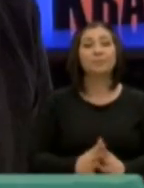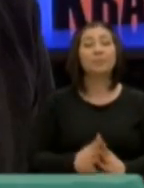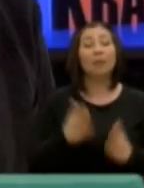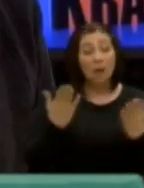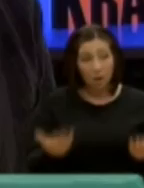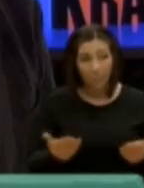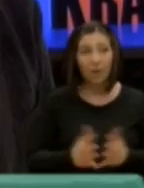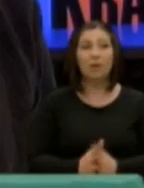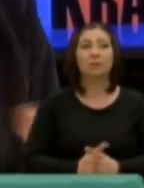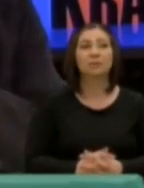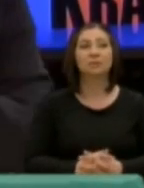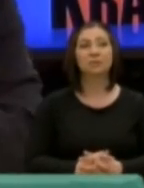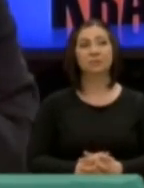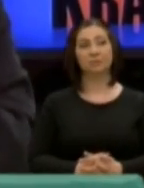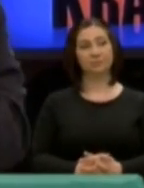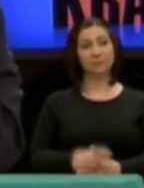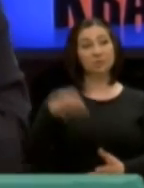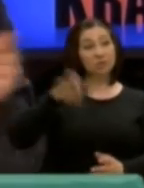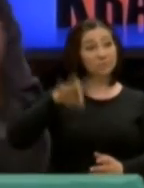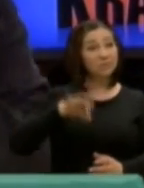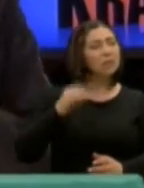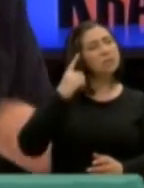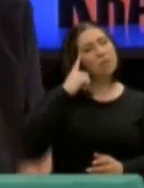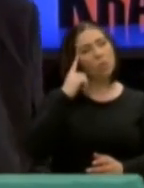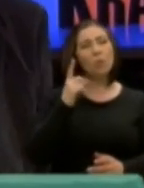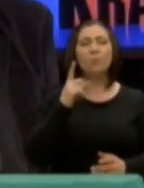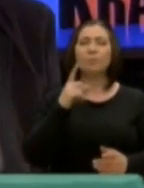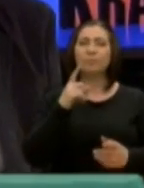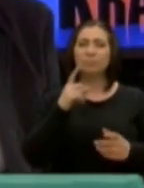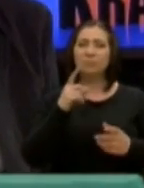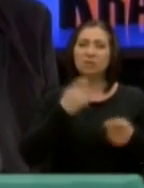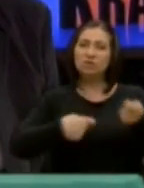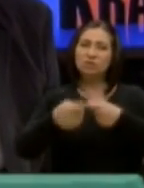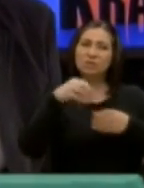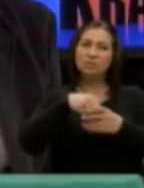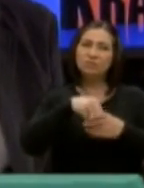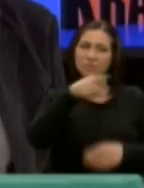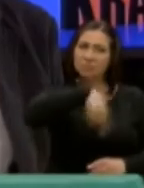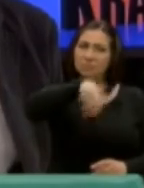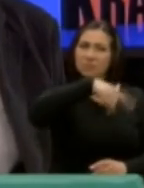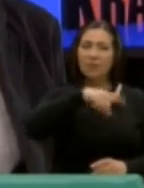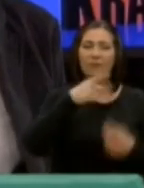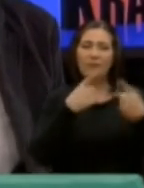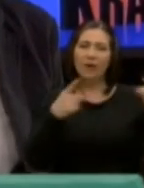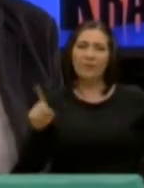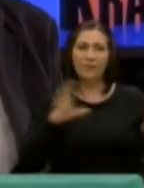Ama şimdi sanıyorum girişimciler arasında şöyle farklar da var. Şimdi